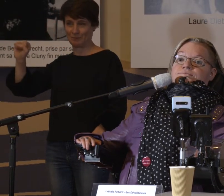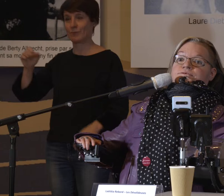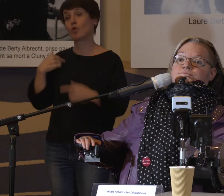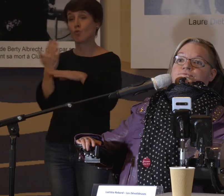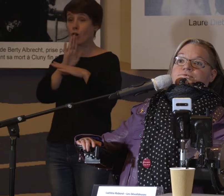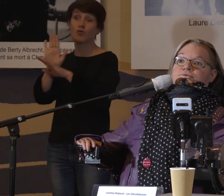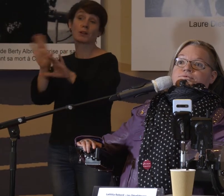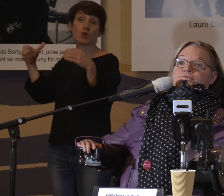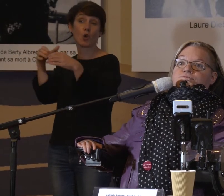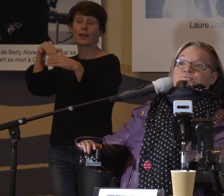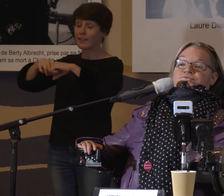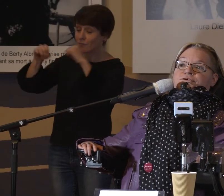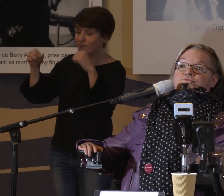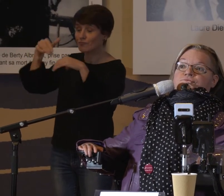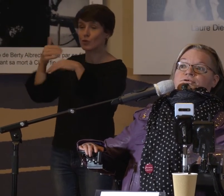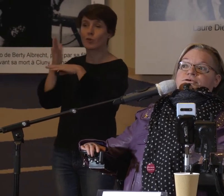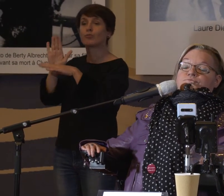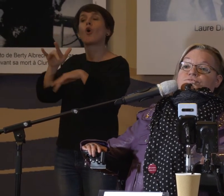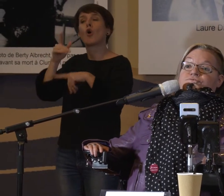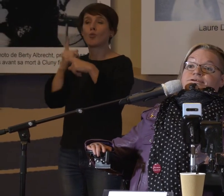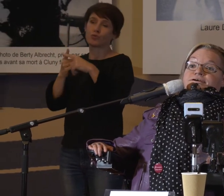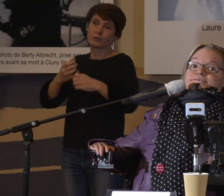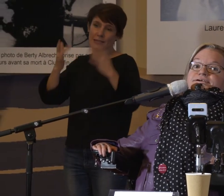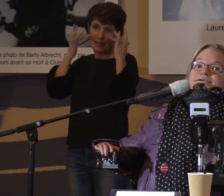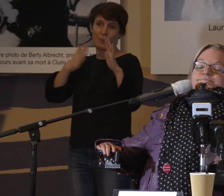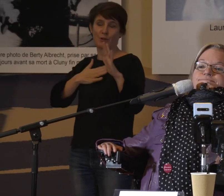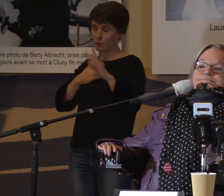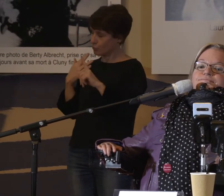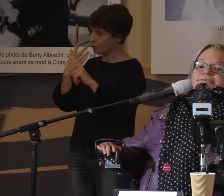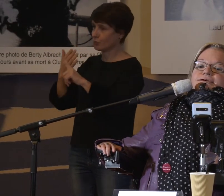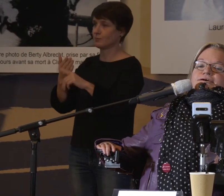aussi un petit peu de mon vécu et pourquoi je l'ai intégré.